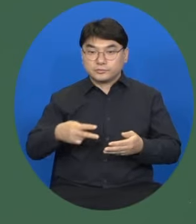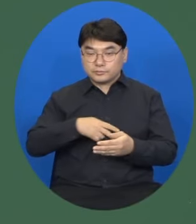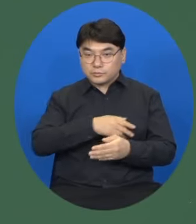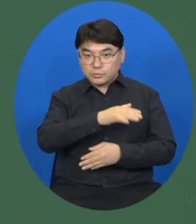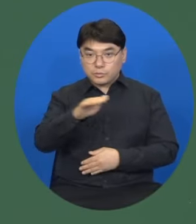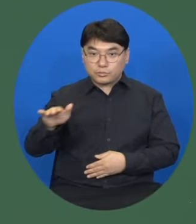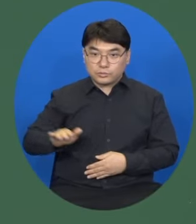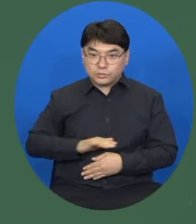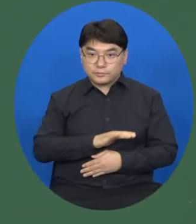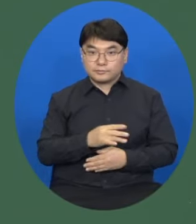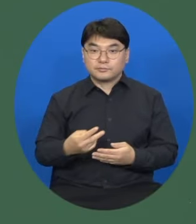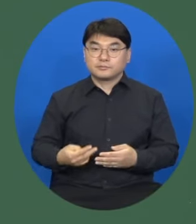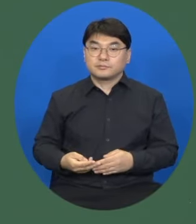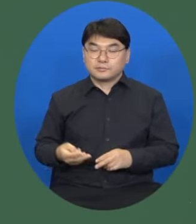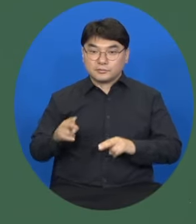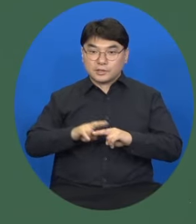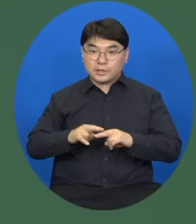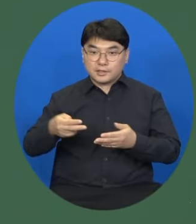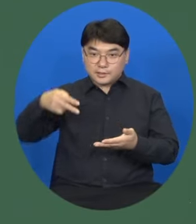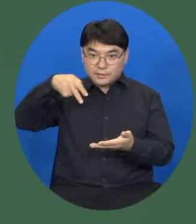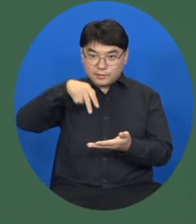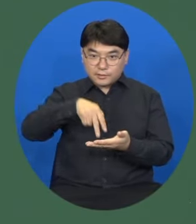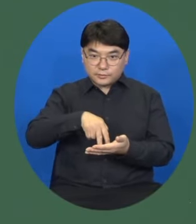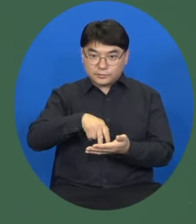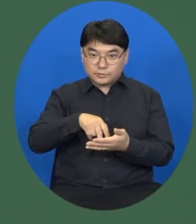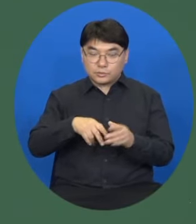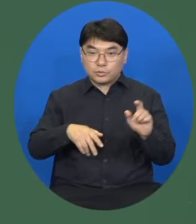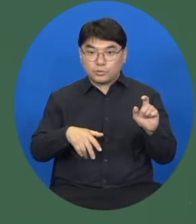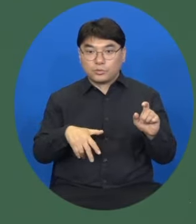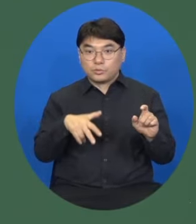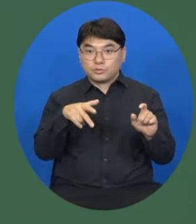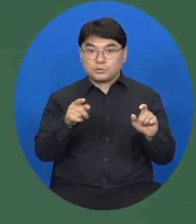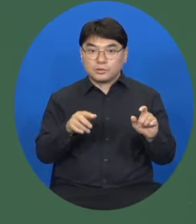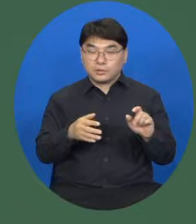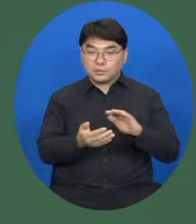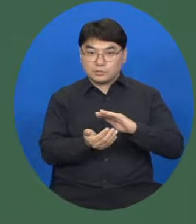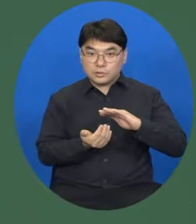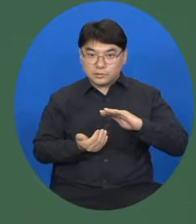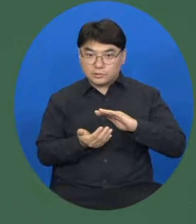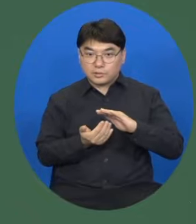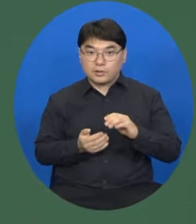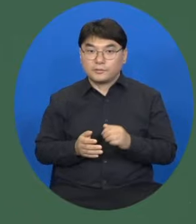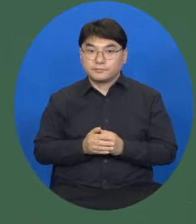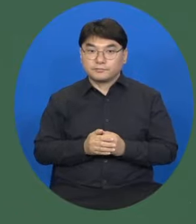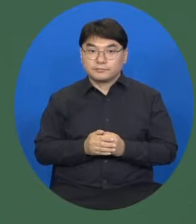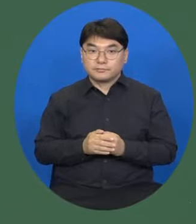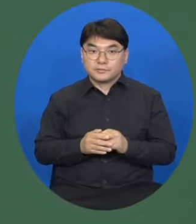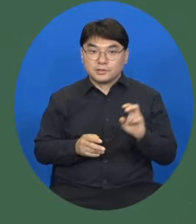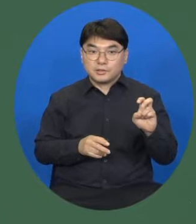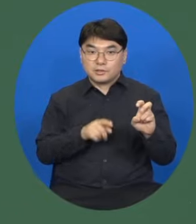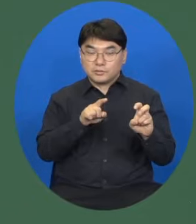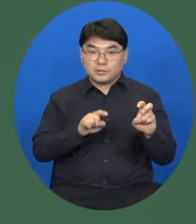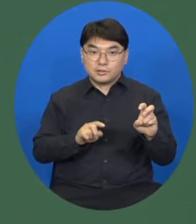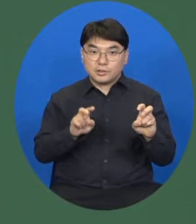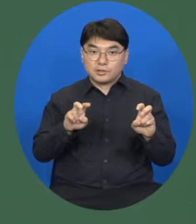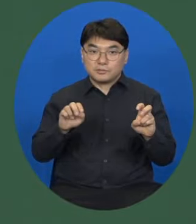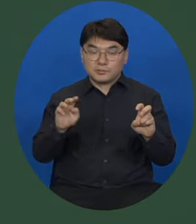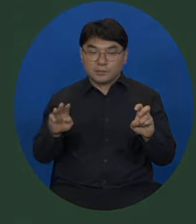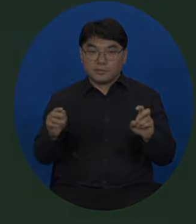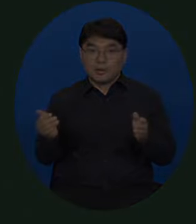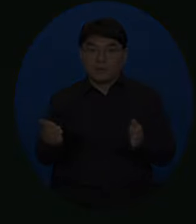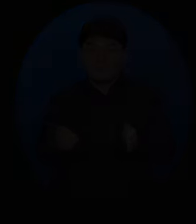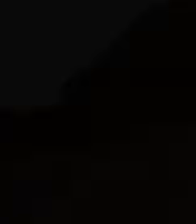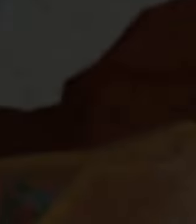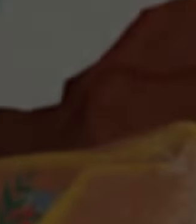오늘 하나님께서 우리에게 허락하신 말씀은 고린도전서 12장 22절에서 23절의 말씀입니다.